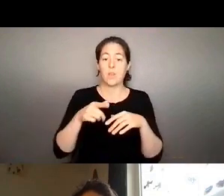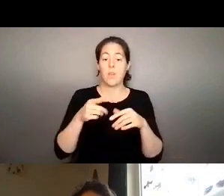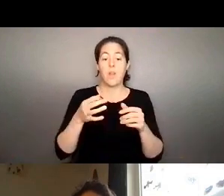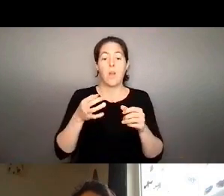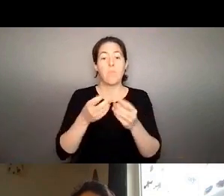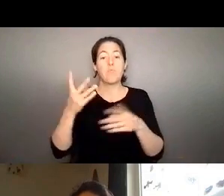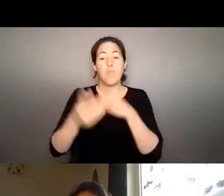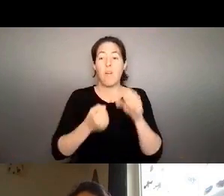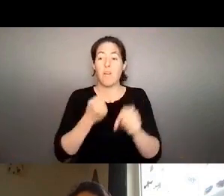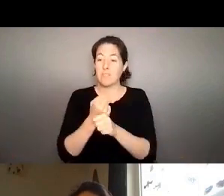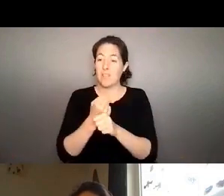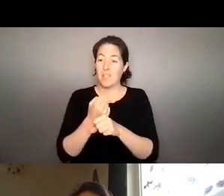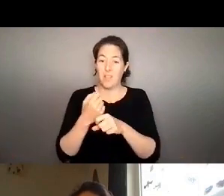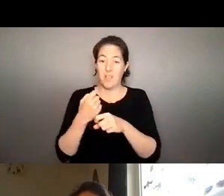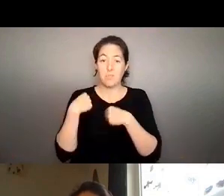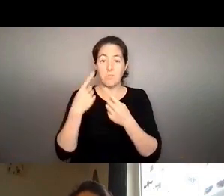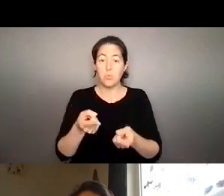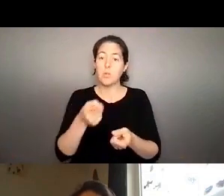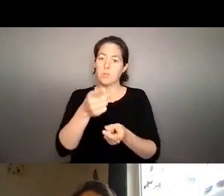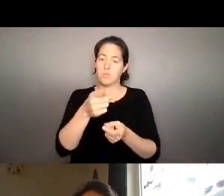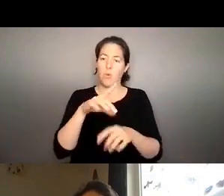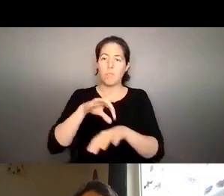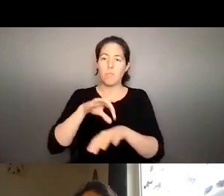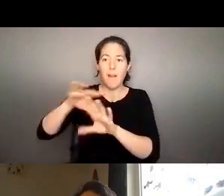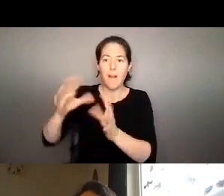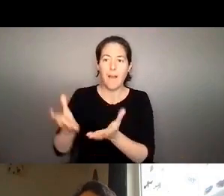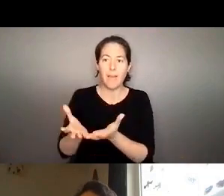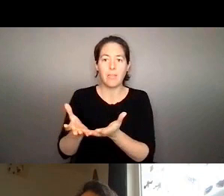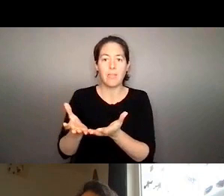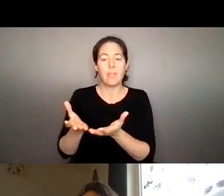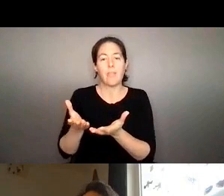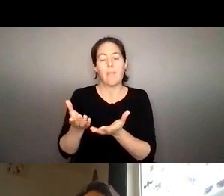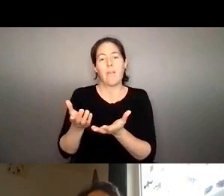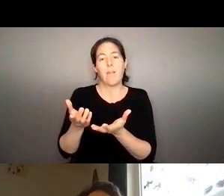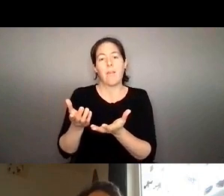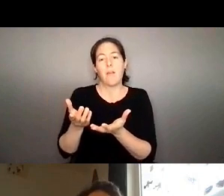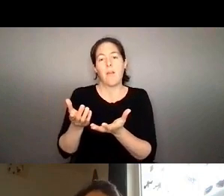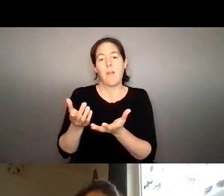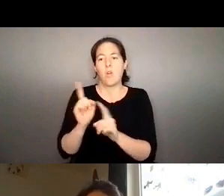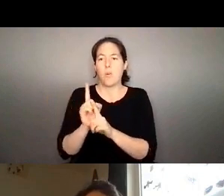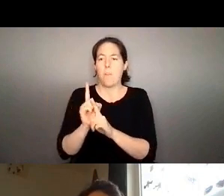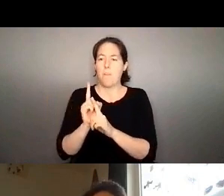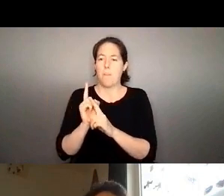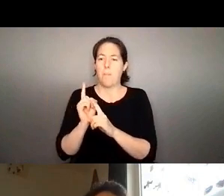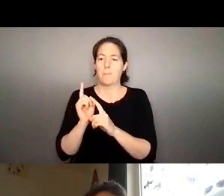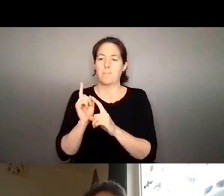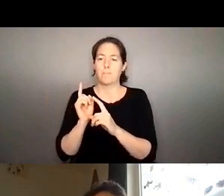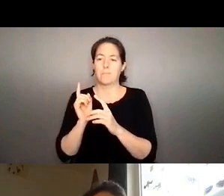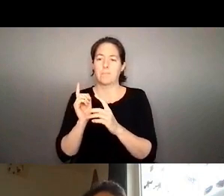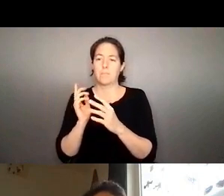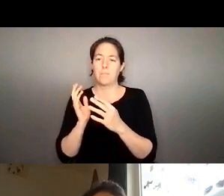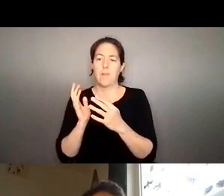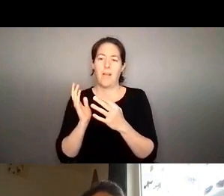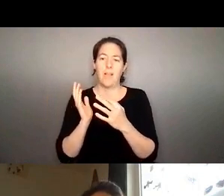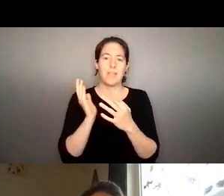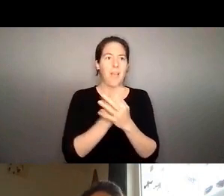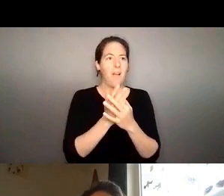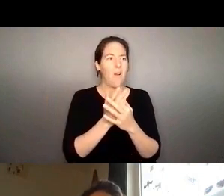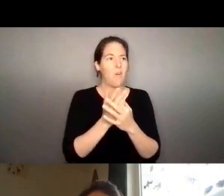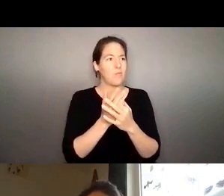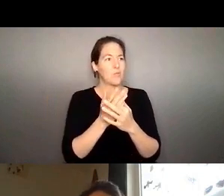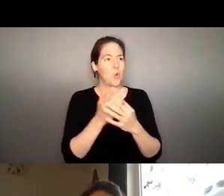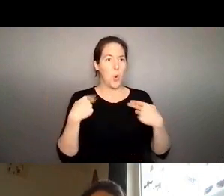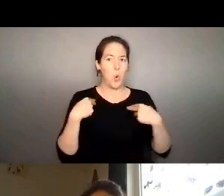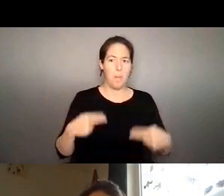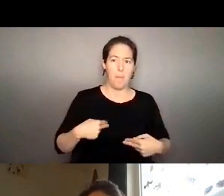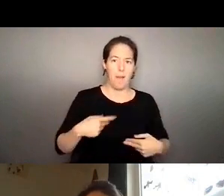c'était un règne qui venait un peu déranger hein, la volonté de contrôle des humains parce qu'il